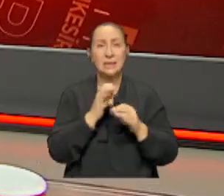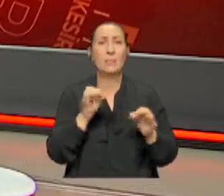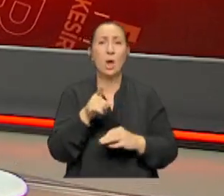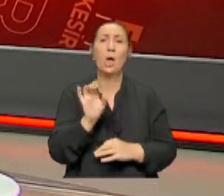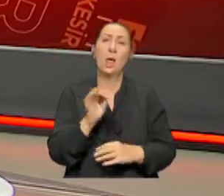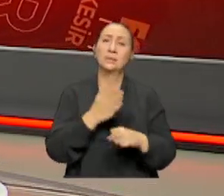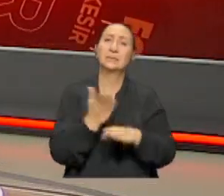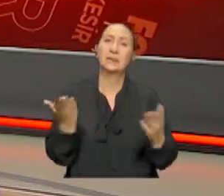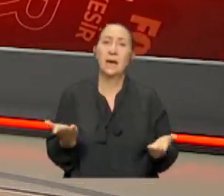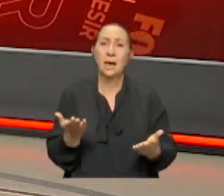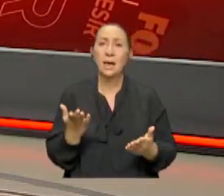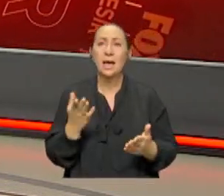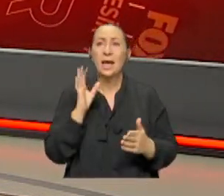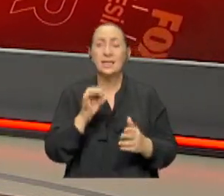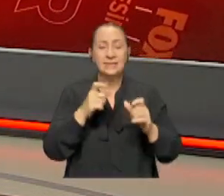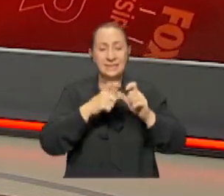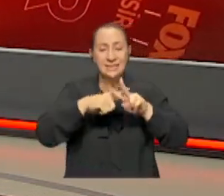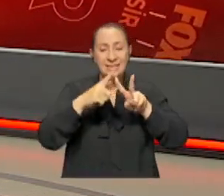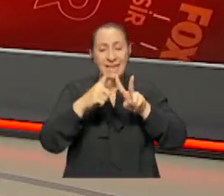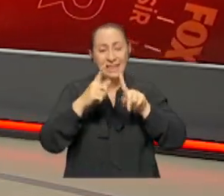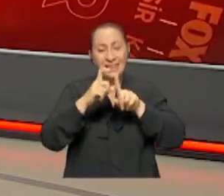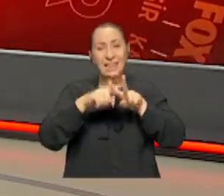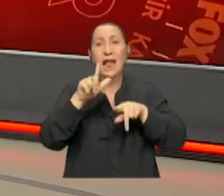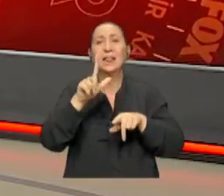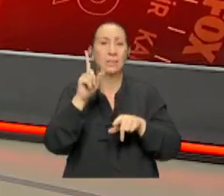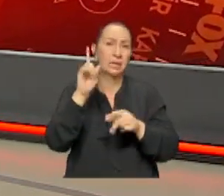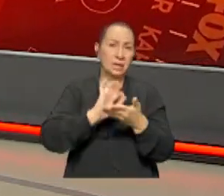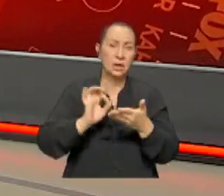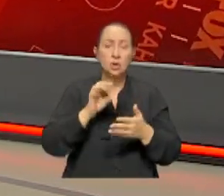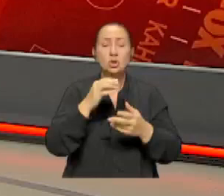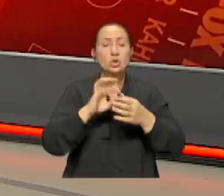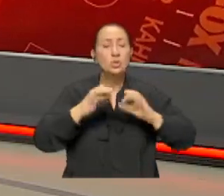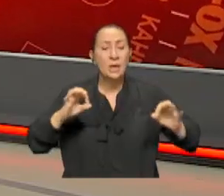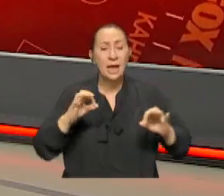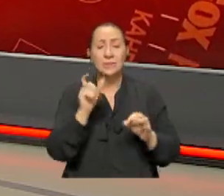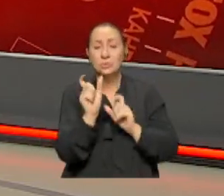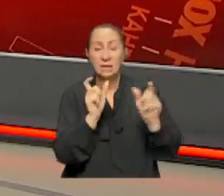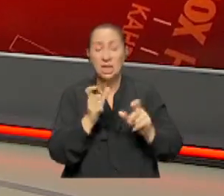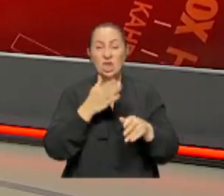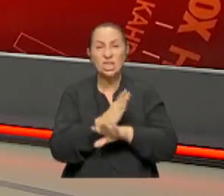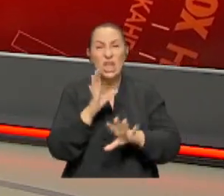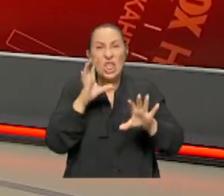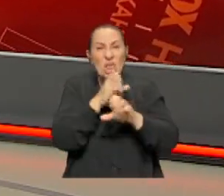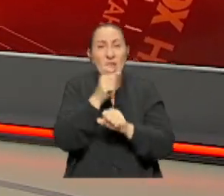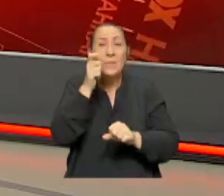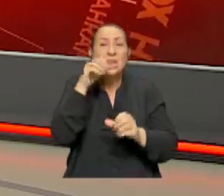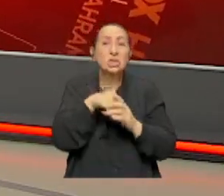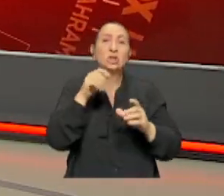öyle aslında. Stendhal'ın söylediği gibi sözcükler adeta gerçekleri gizlemek için kullanılır